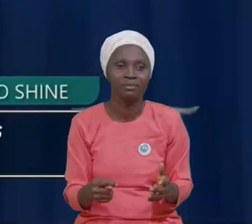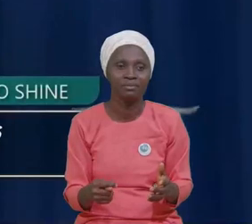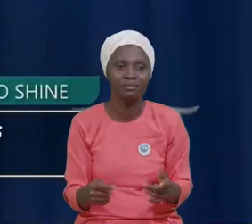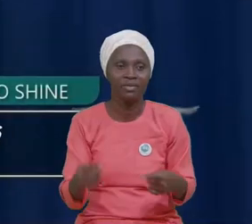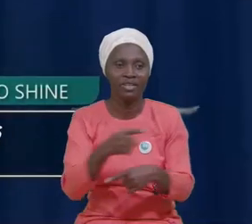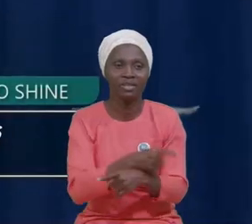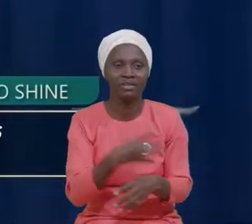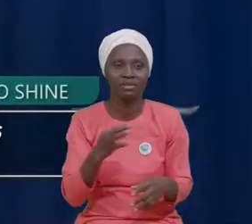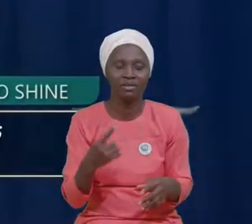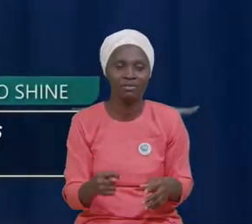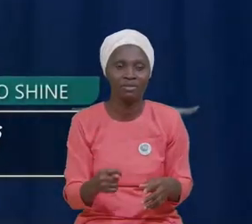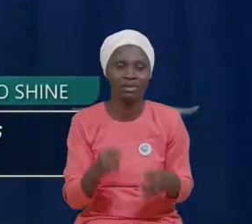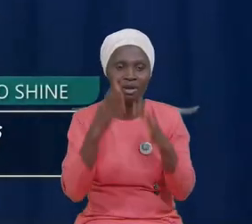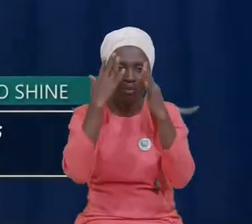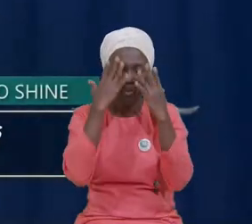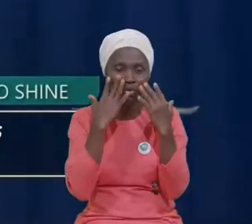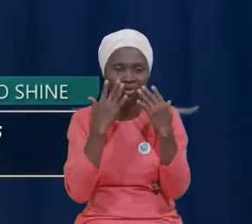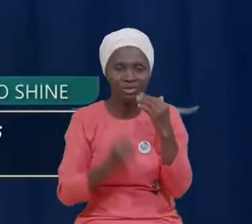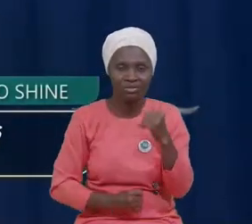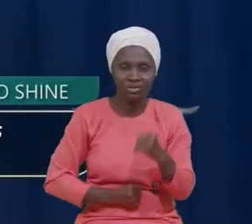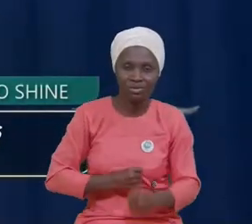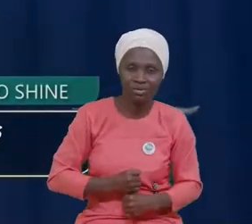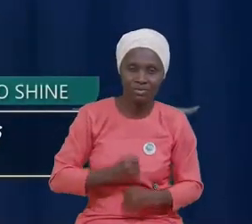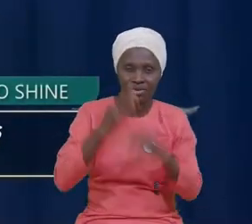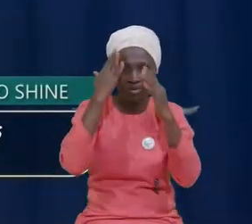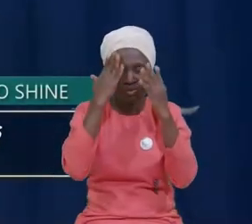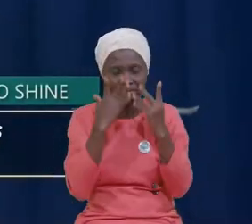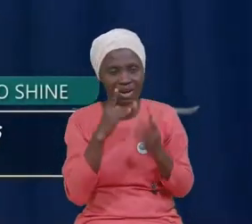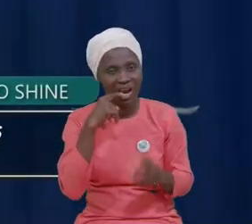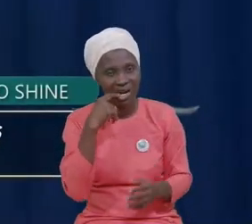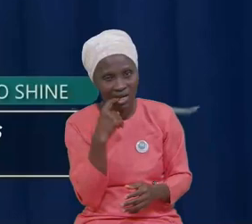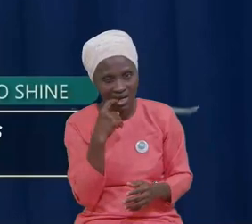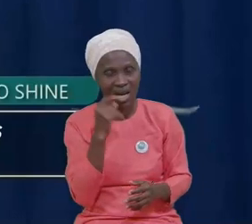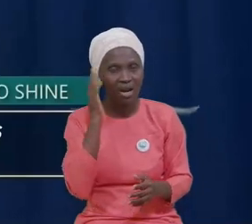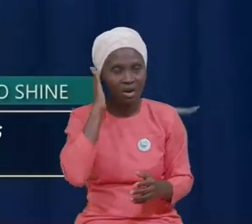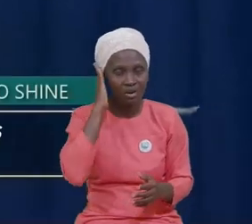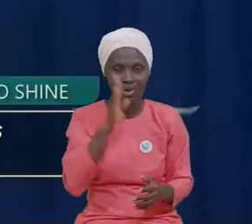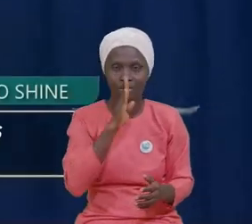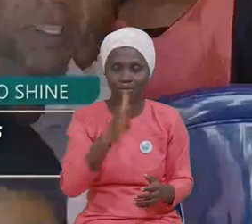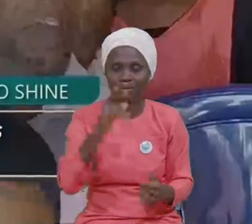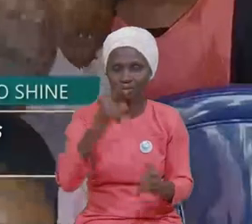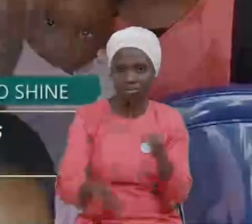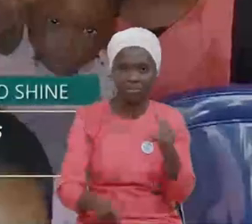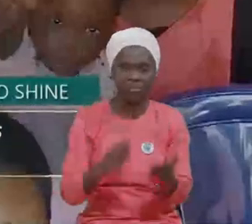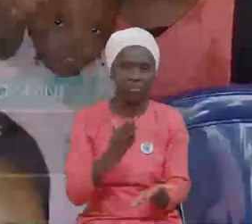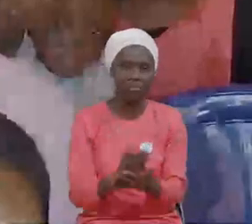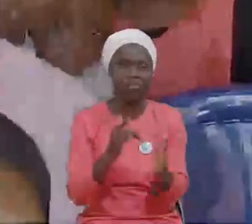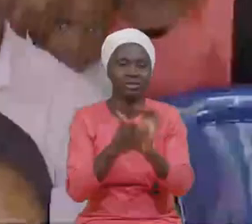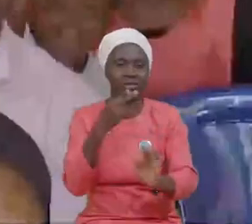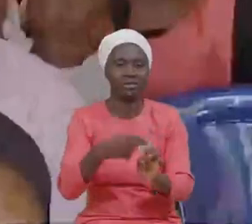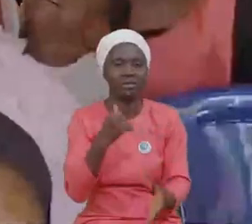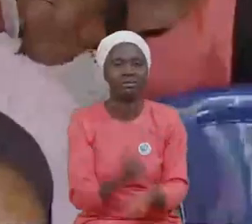Et les jours de ton deuil, de ta souffrance, de ton chagrin, de tes regrets seront passés.